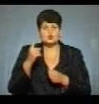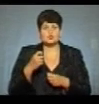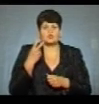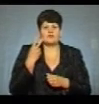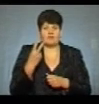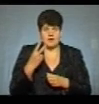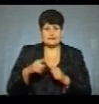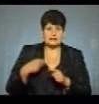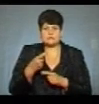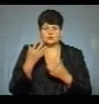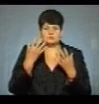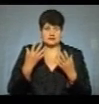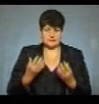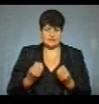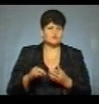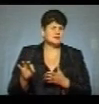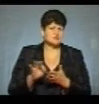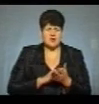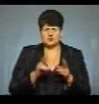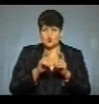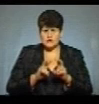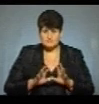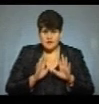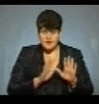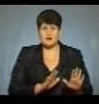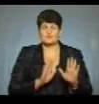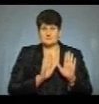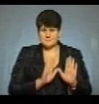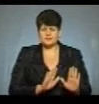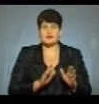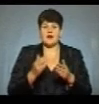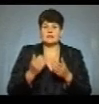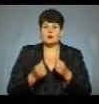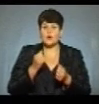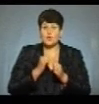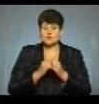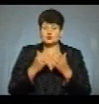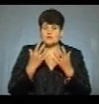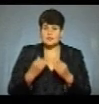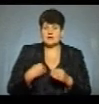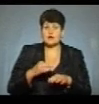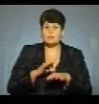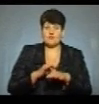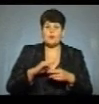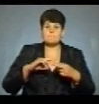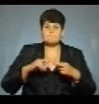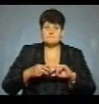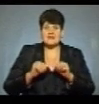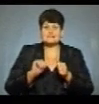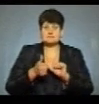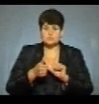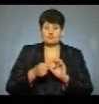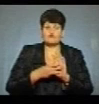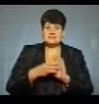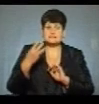на наступний день, вони негайно розбираються, звичайно, але кожного дня я провожу перезмінку 8:30.